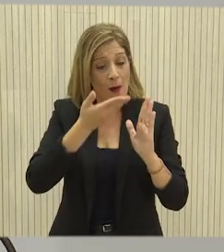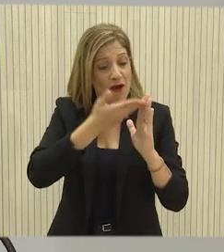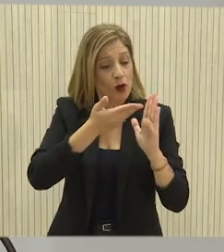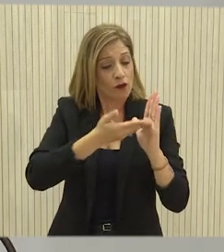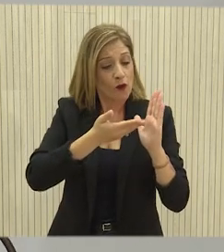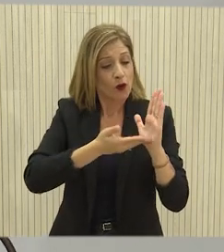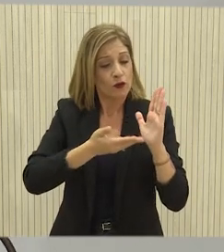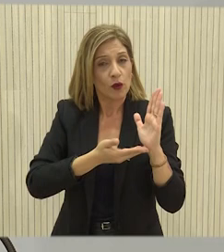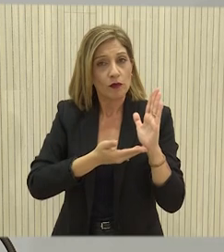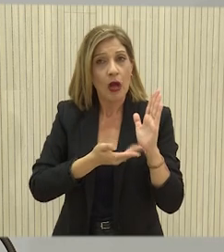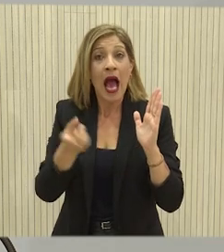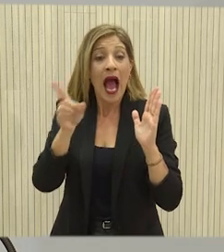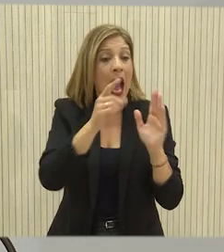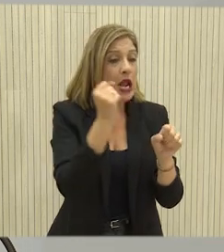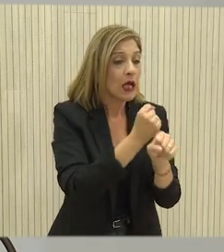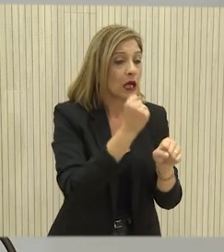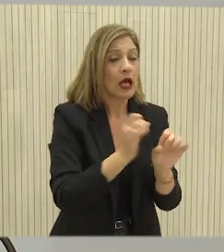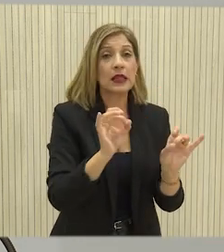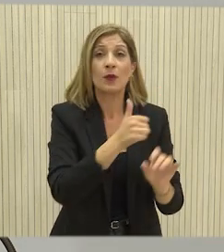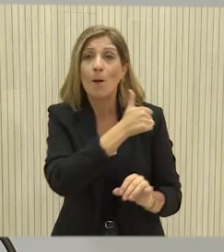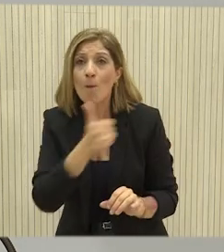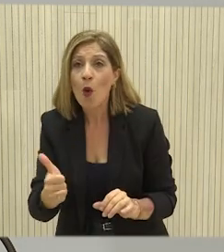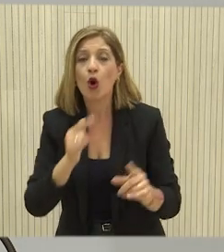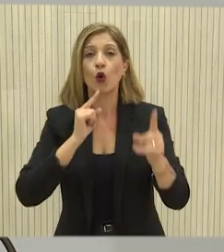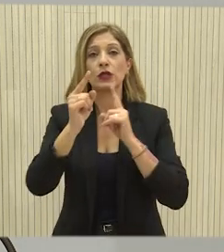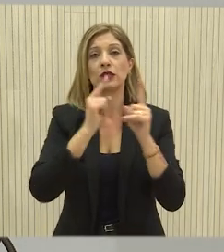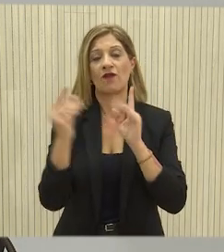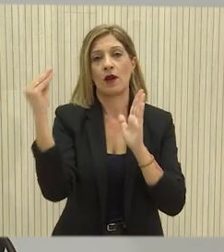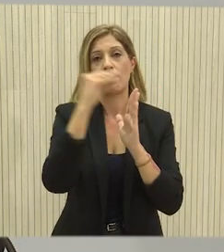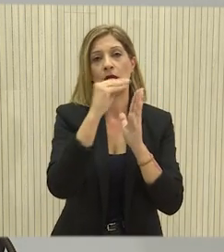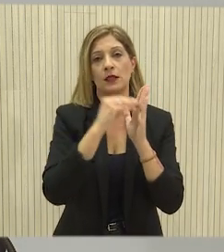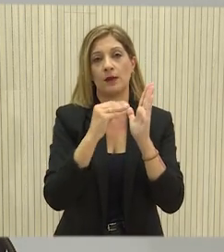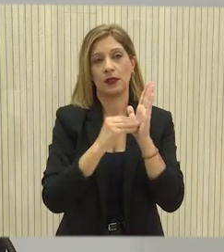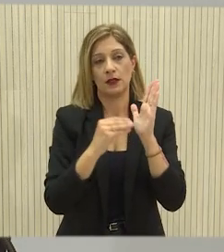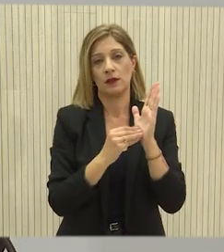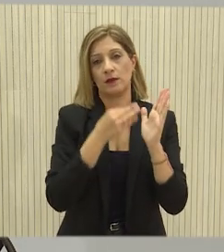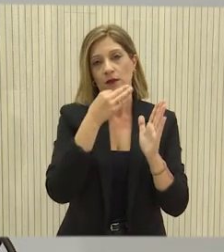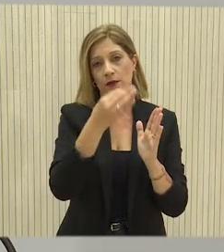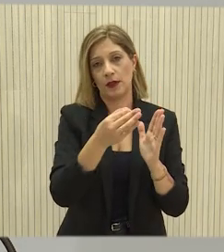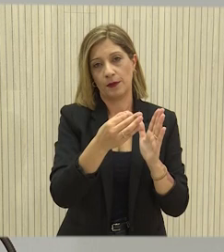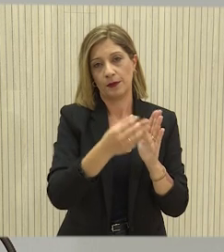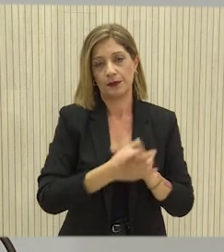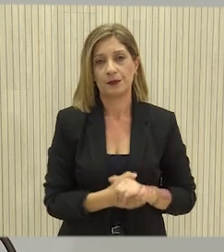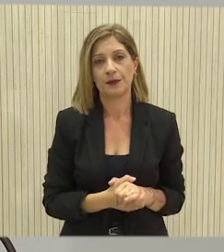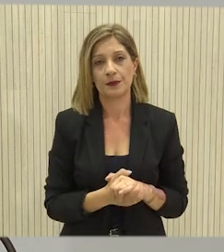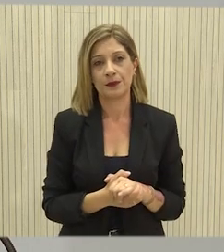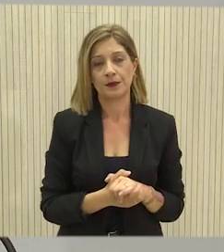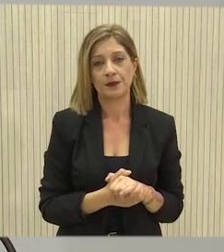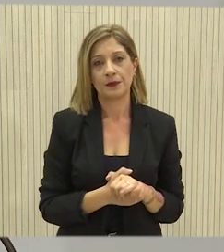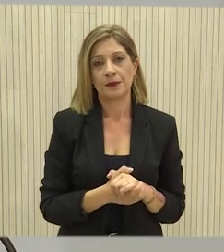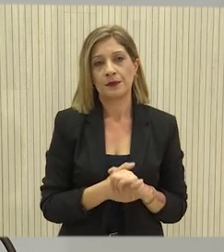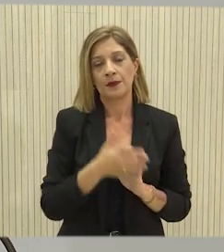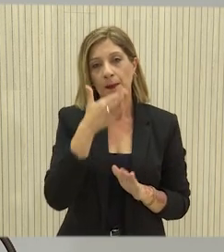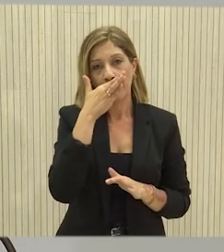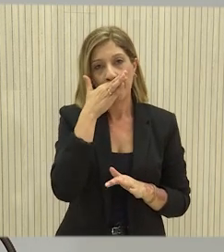Άρα δεν θα πραγματοποιηθεί όποια άλλη εργασία εκτός αυτών που με σαφήνεια καθορίζονται στη συναντήληψη.